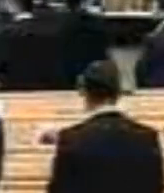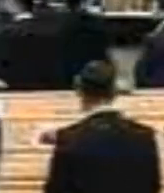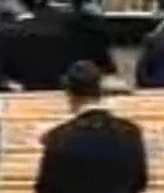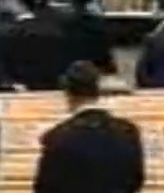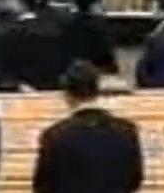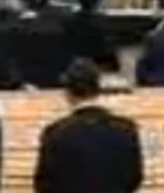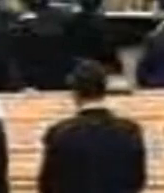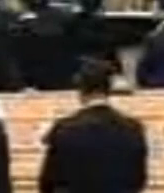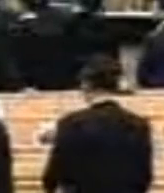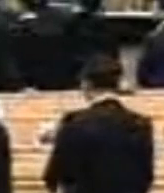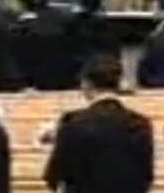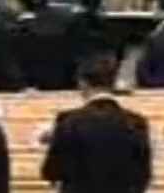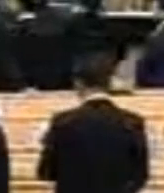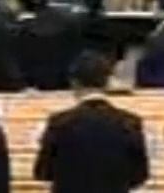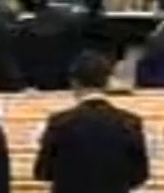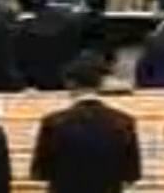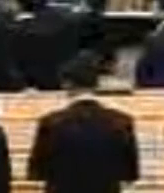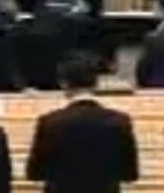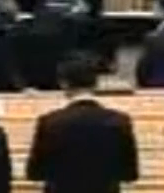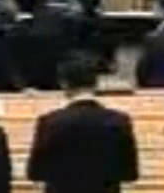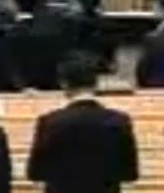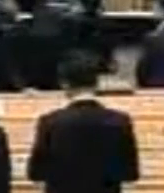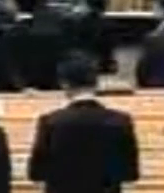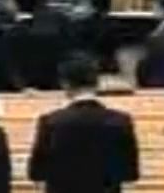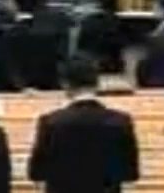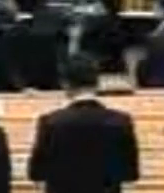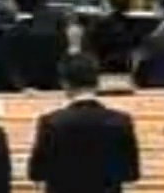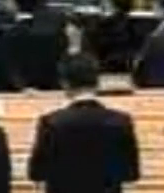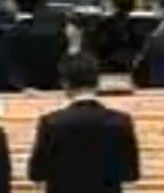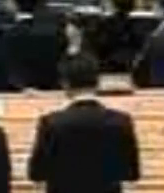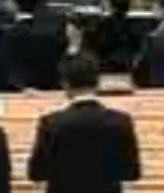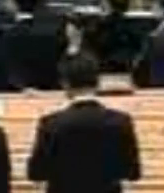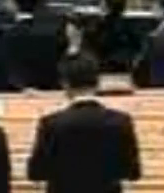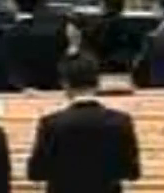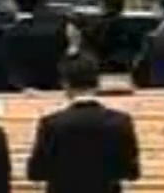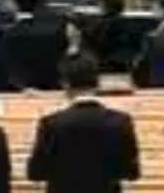ประชุม 9.30 พวกนี้ครับปิดประชุมครับ